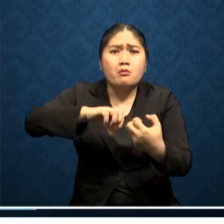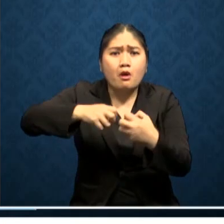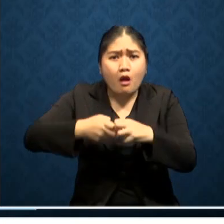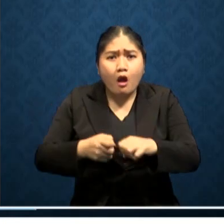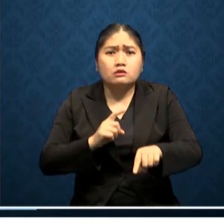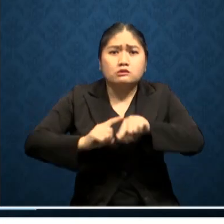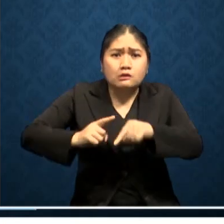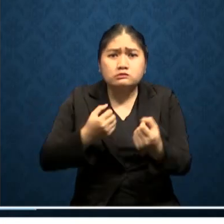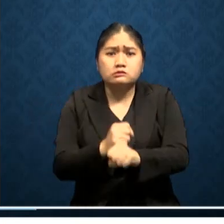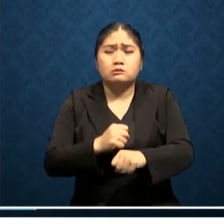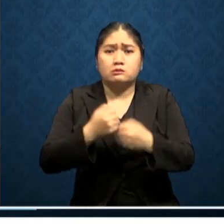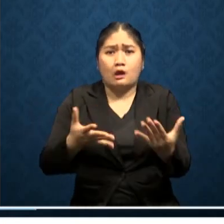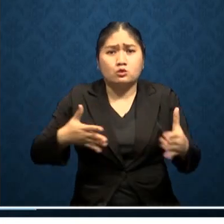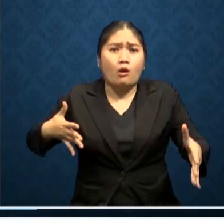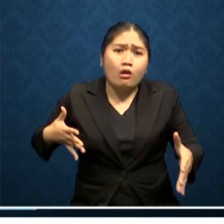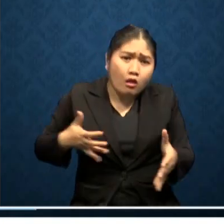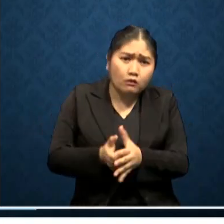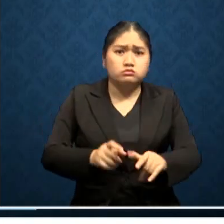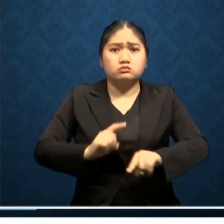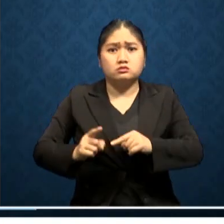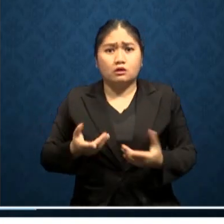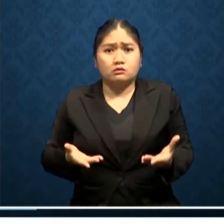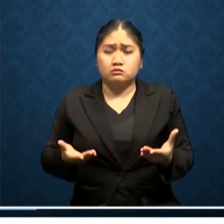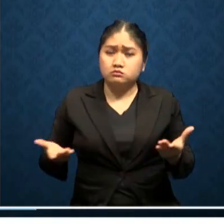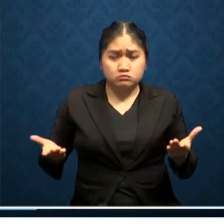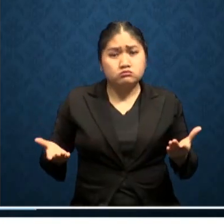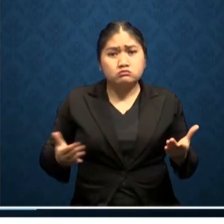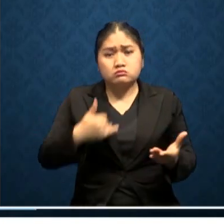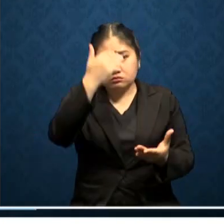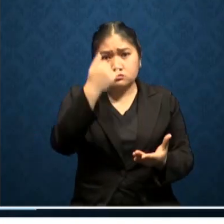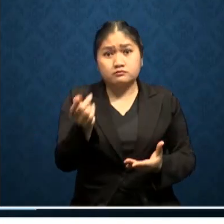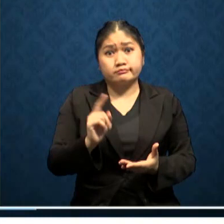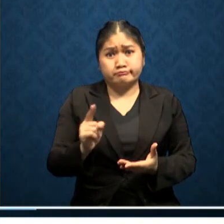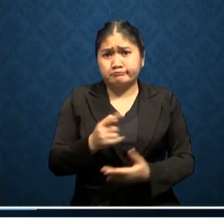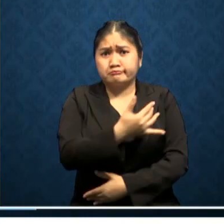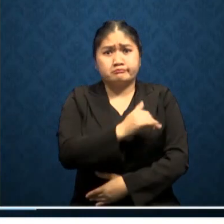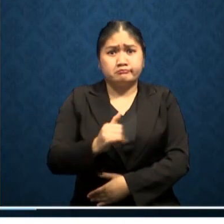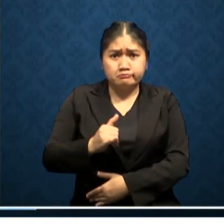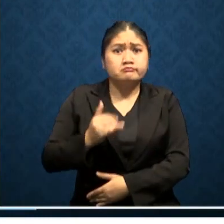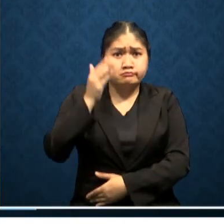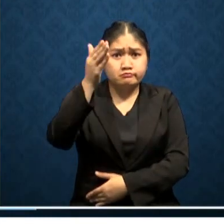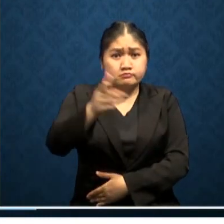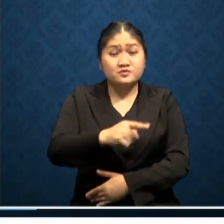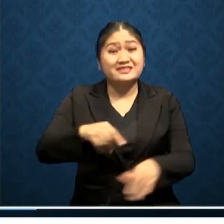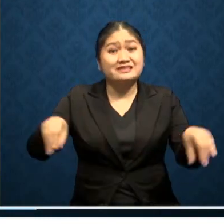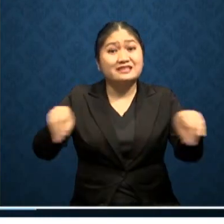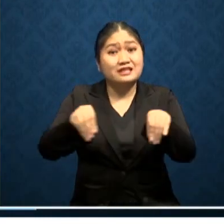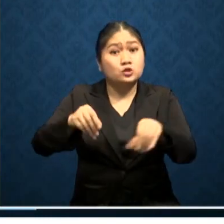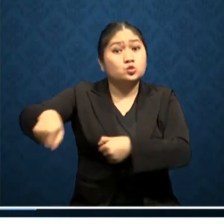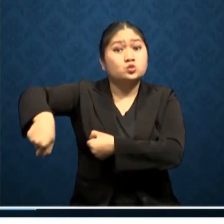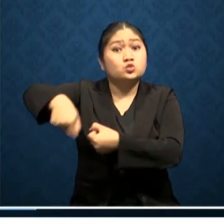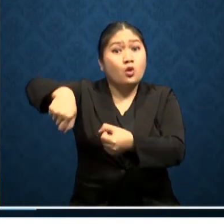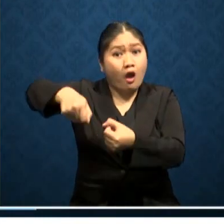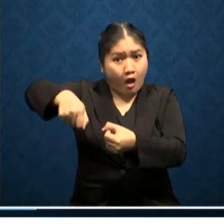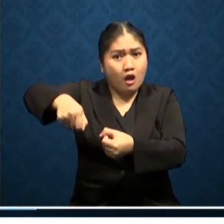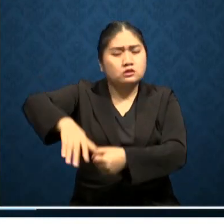เกิดขึ้ในเรื่ของกเกอประเทศในตรนี้ได้อย่างไรเพราะว่าอกไม่นานนะครับ ก็จะสงกลานนะครับเข